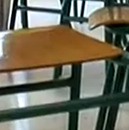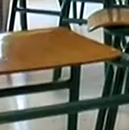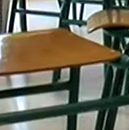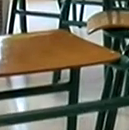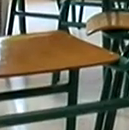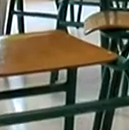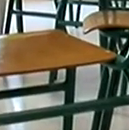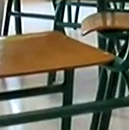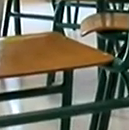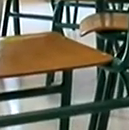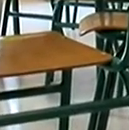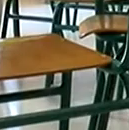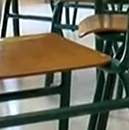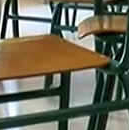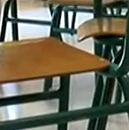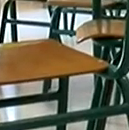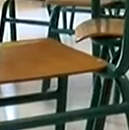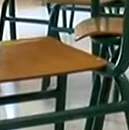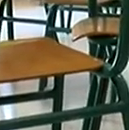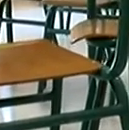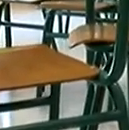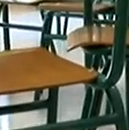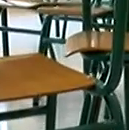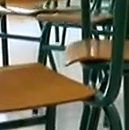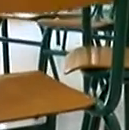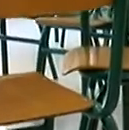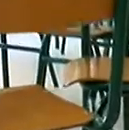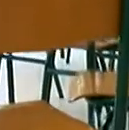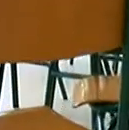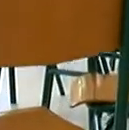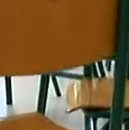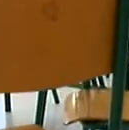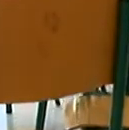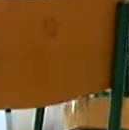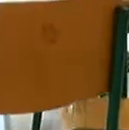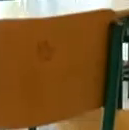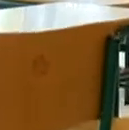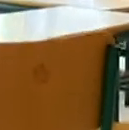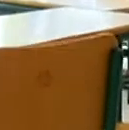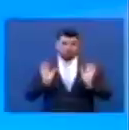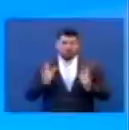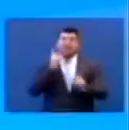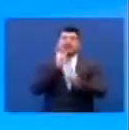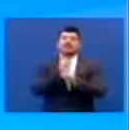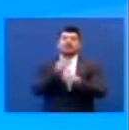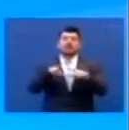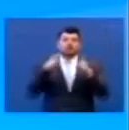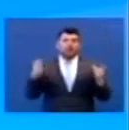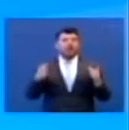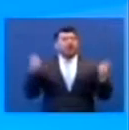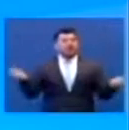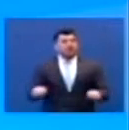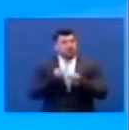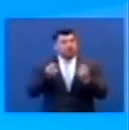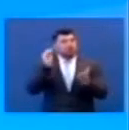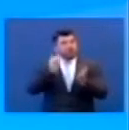Από την 1η Ιουνίου θα λειτουργήσουν όμως και τα ειδικά σχολεία πρωτοβάθμιας και δευτεροβάθμιας εκπαίδευσης. Θα επαναλειτουργήσουν την 1η